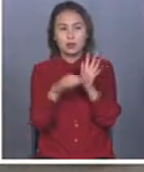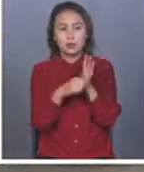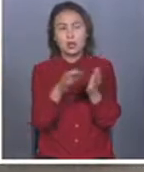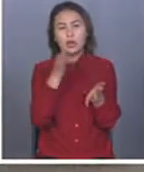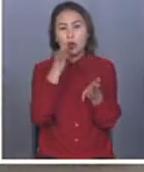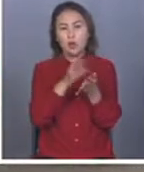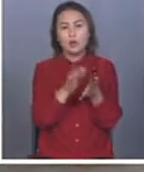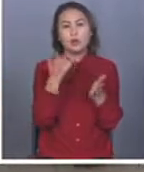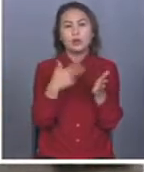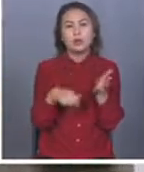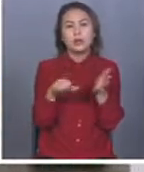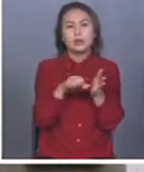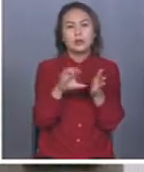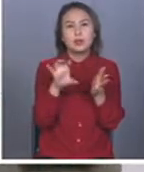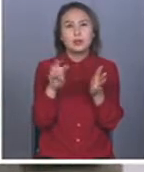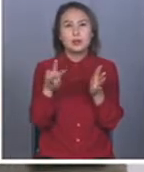36 см.